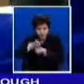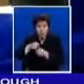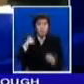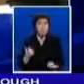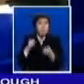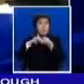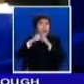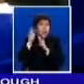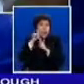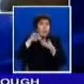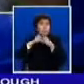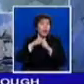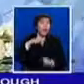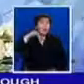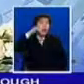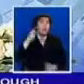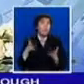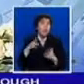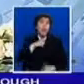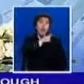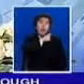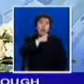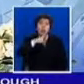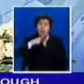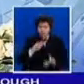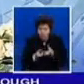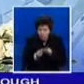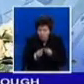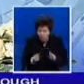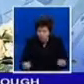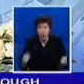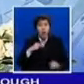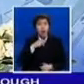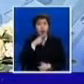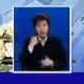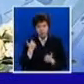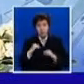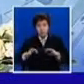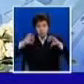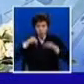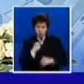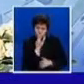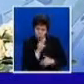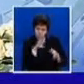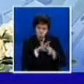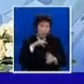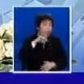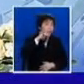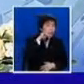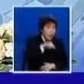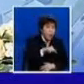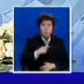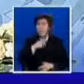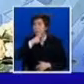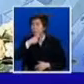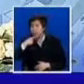นะครับเรื่องนี้ก็ขอเรียนว่ารัฐบาลแล้วก็ผมนั้นได้ติดตามอย่างใกล้ชิดนะครับทั้งสถานการณ์น้ำทั้งปัญหาภัยแล้งที่ถือว่าเป็น